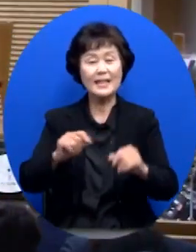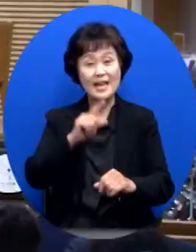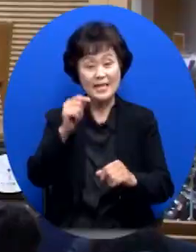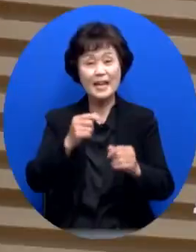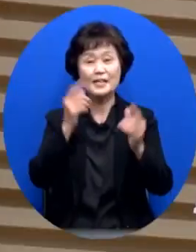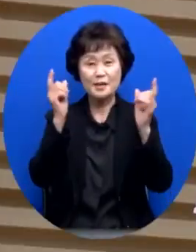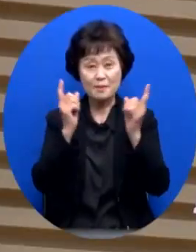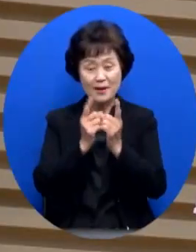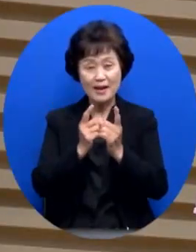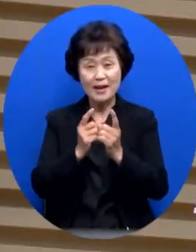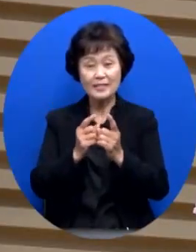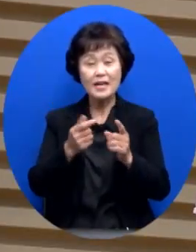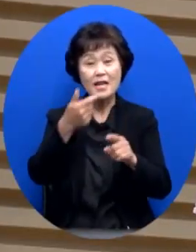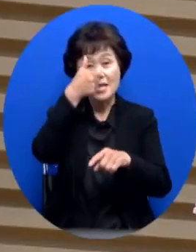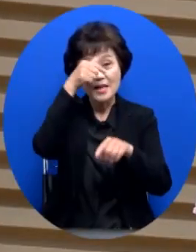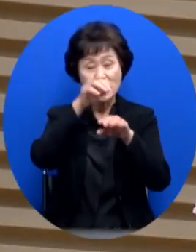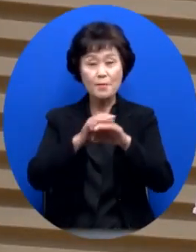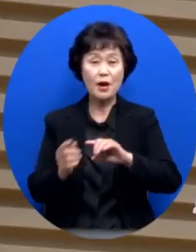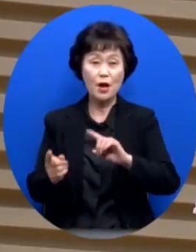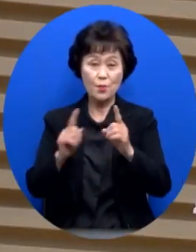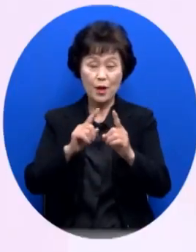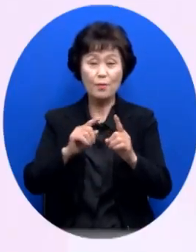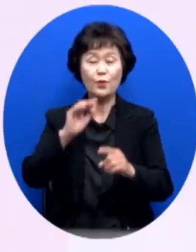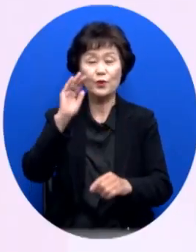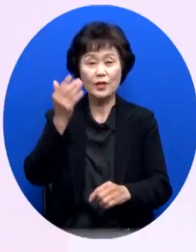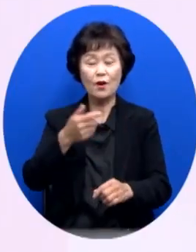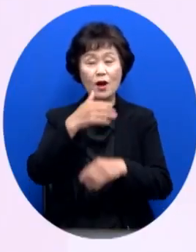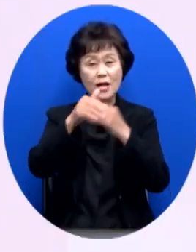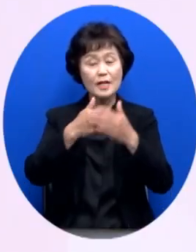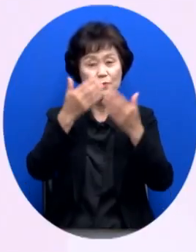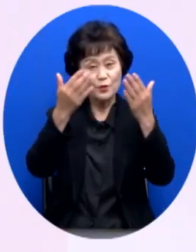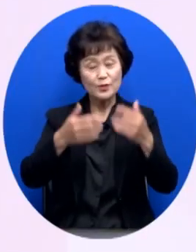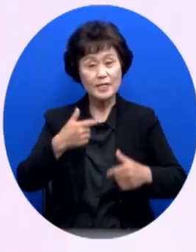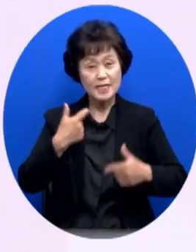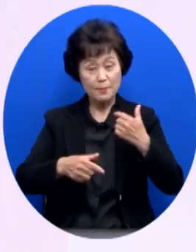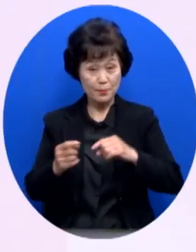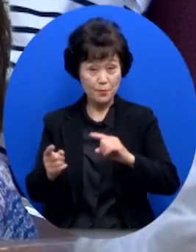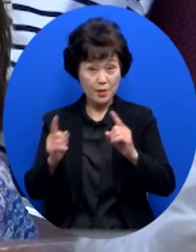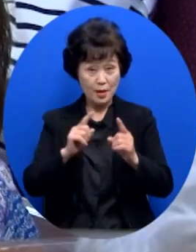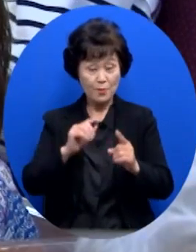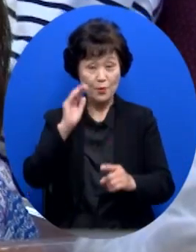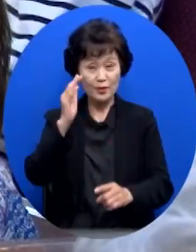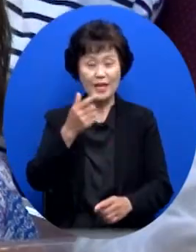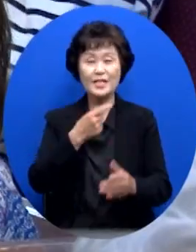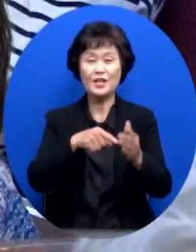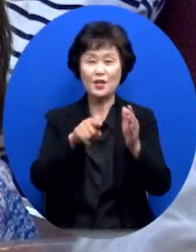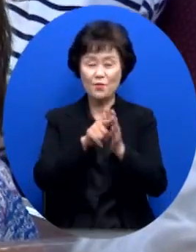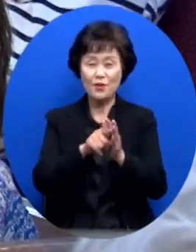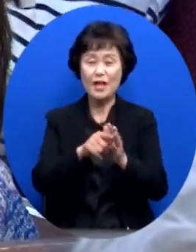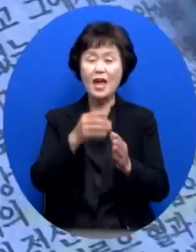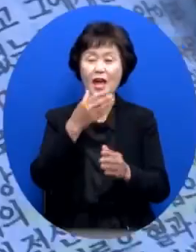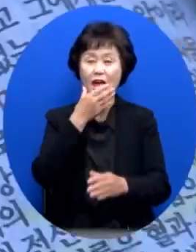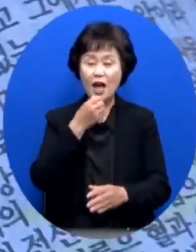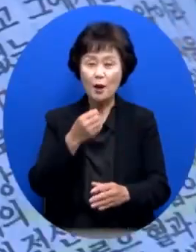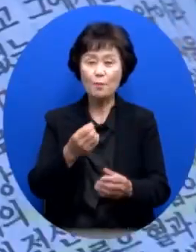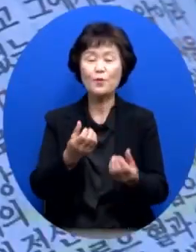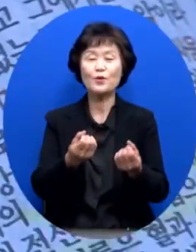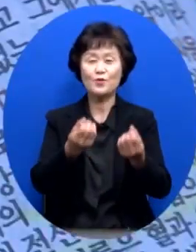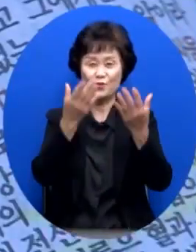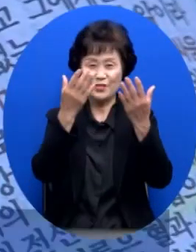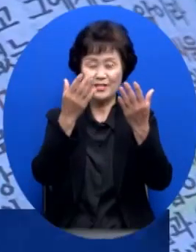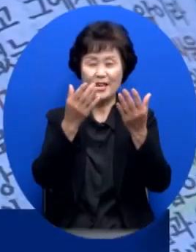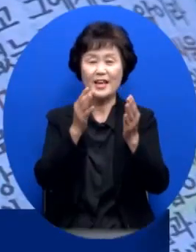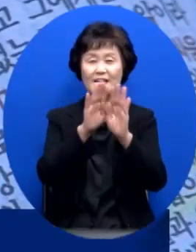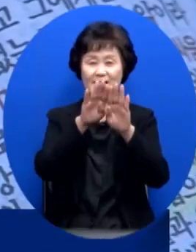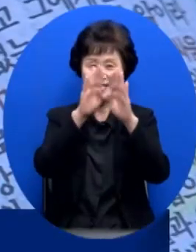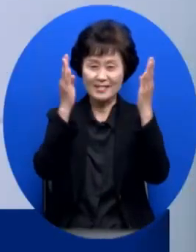회복되고 하나님이 주시는 참 기쁨과 은혜를 가정에서도 누릴 수 있도록 가정 행복 축제를 진행하고 있습니다. 가정은 교회